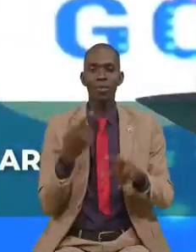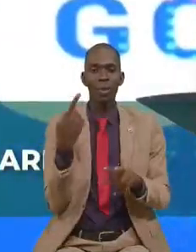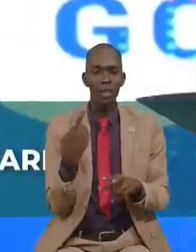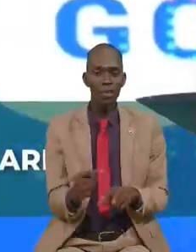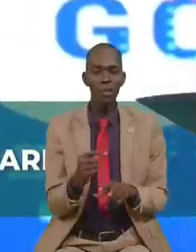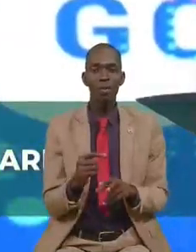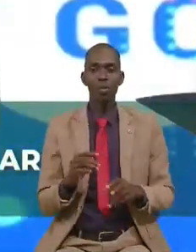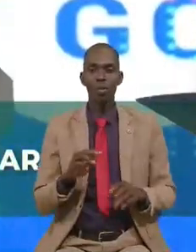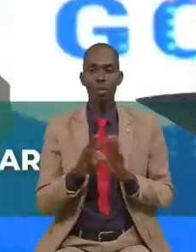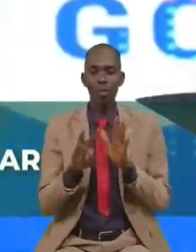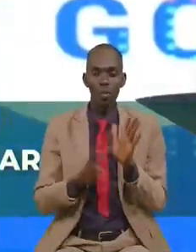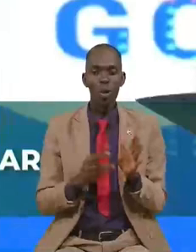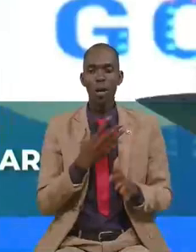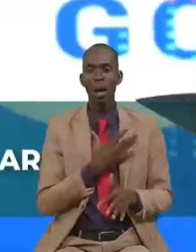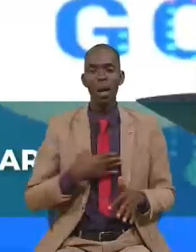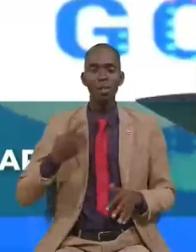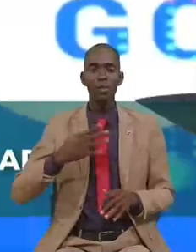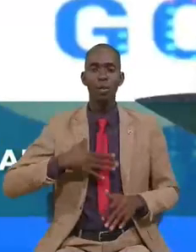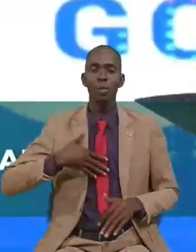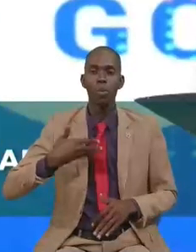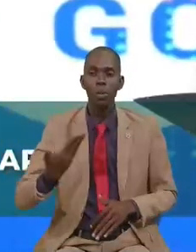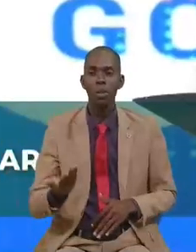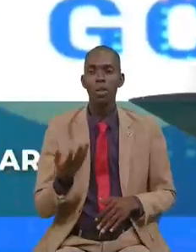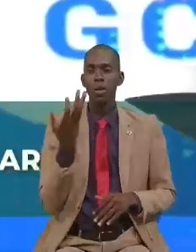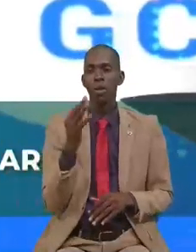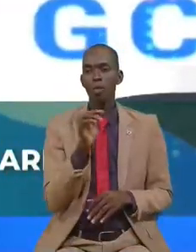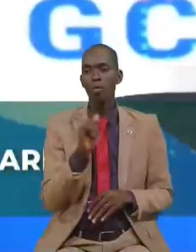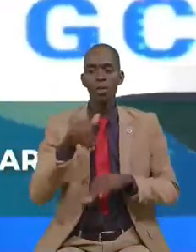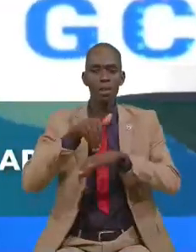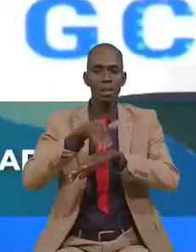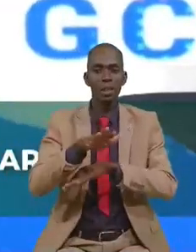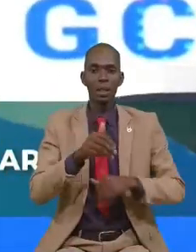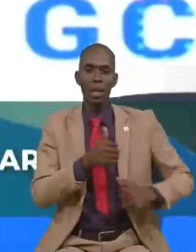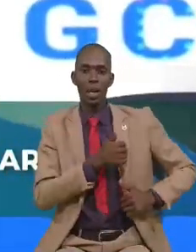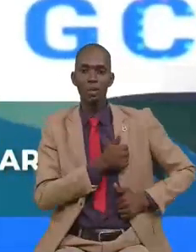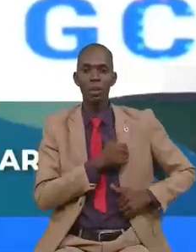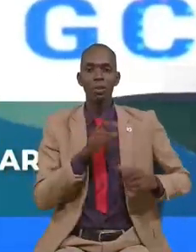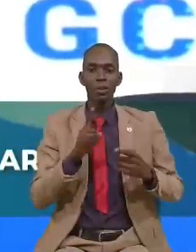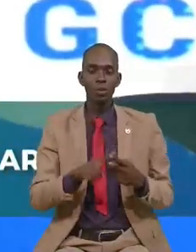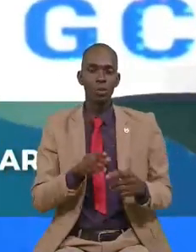disposition d'une armée envoyée pour répondre aux attentes.